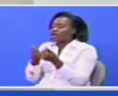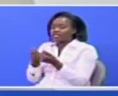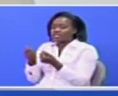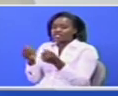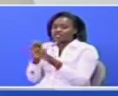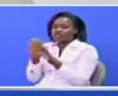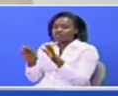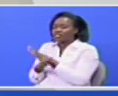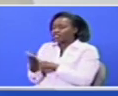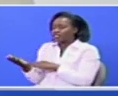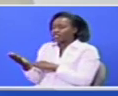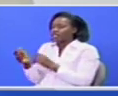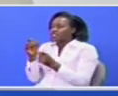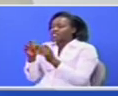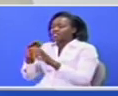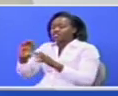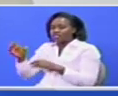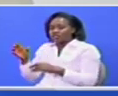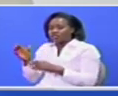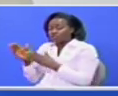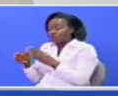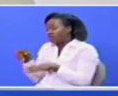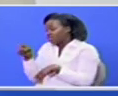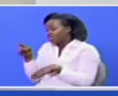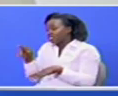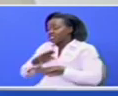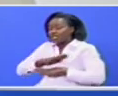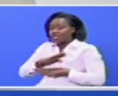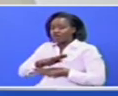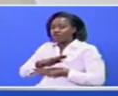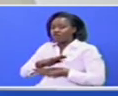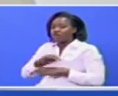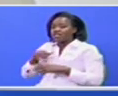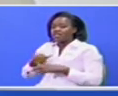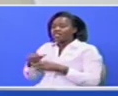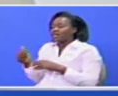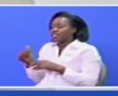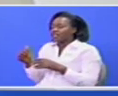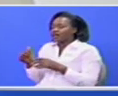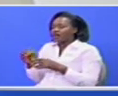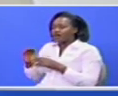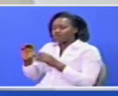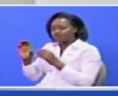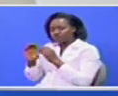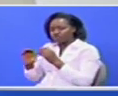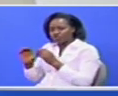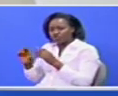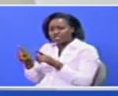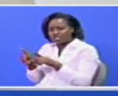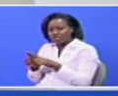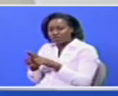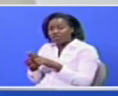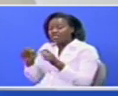Na kila county ina mpangilio zake za kutosha katika contingency planning zake na katika mpangilio zake wana